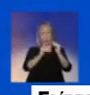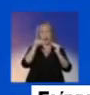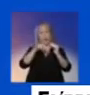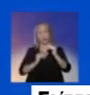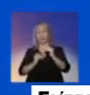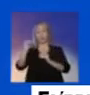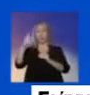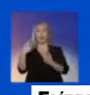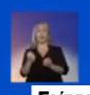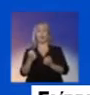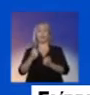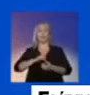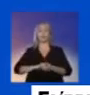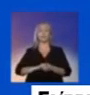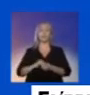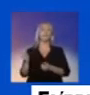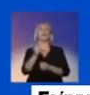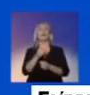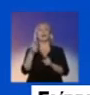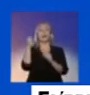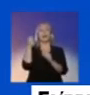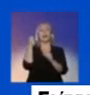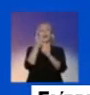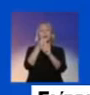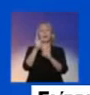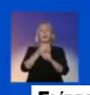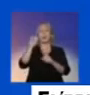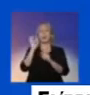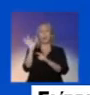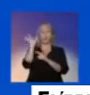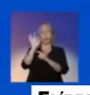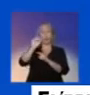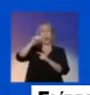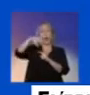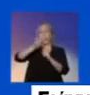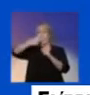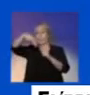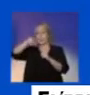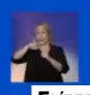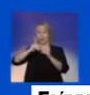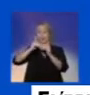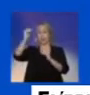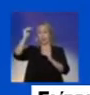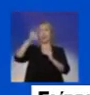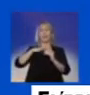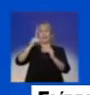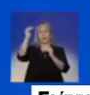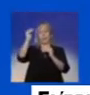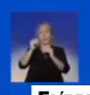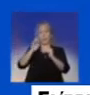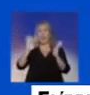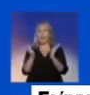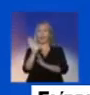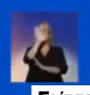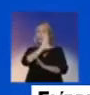Ακόμα και στις τοπικές κοινωνίες. Σήμερα δεν μιλάμε για μια αύξηση. Σήμερα μιλάμε για χάσιμο το τελείως των μισθών, αφού